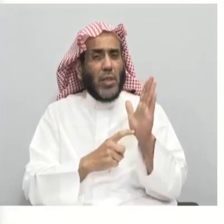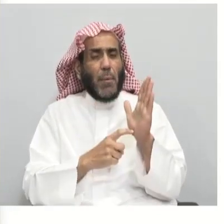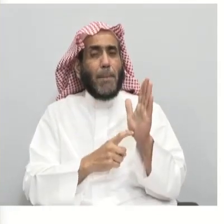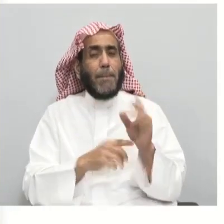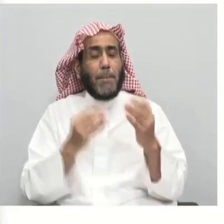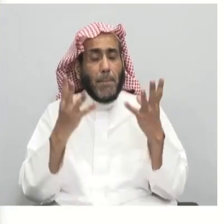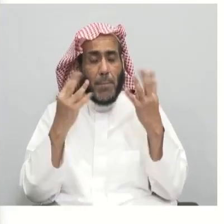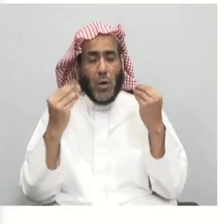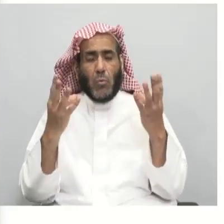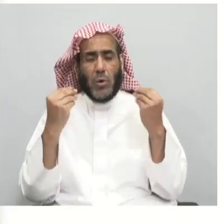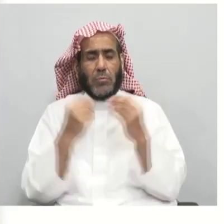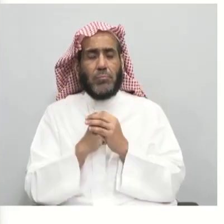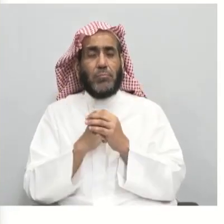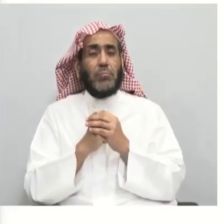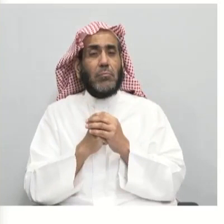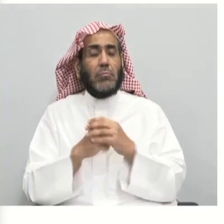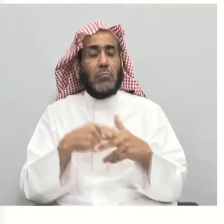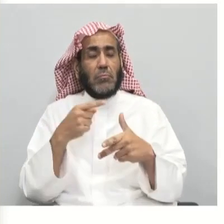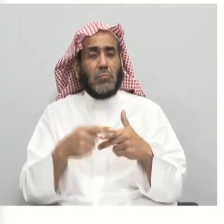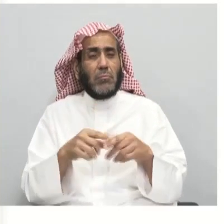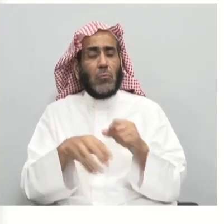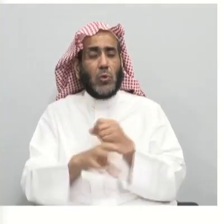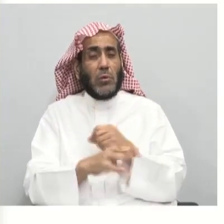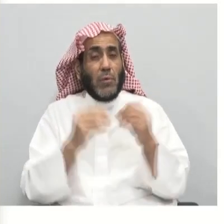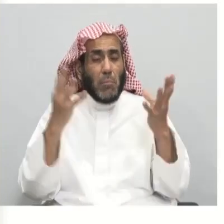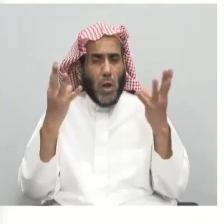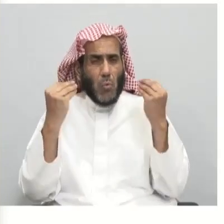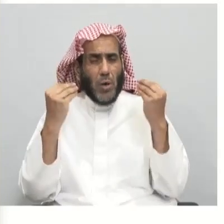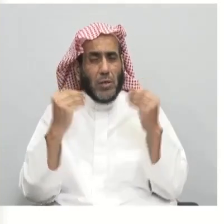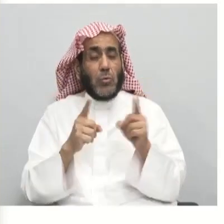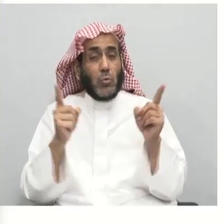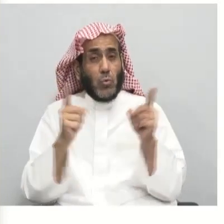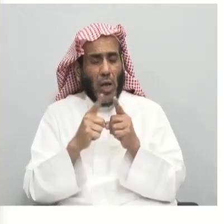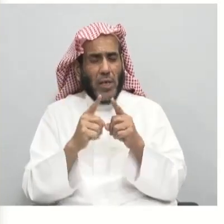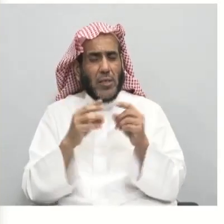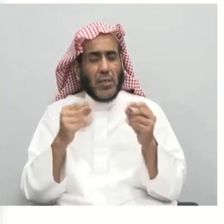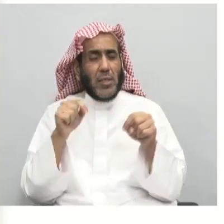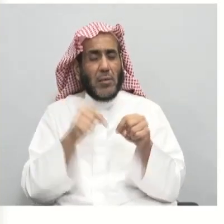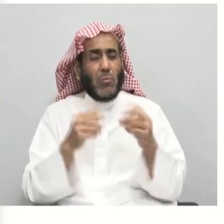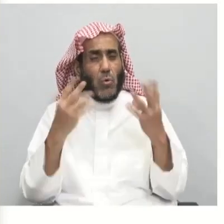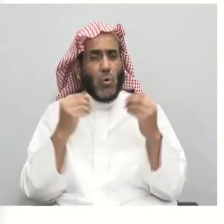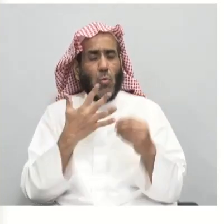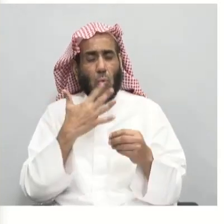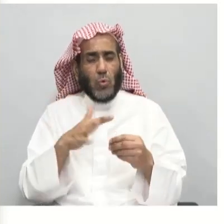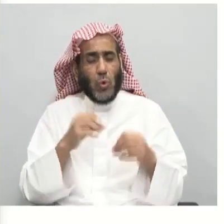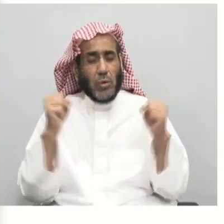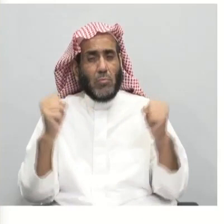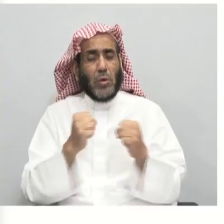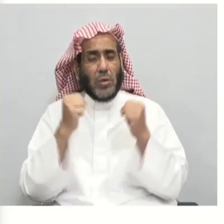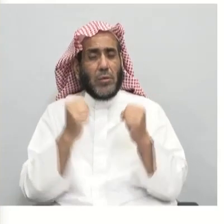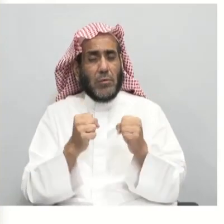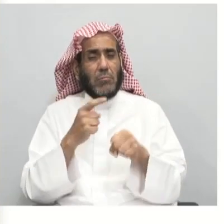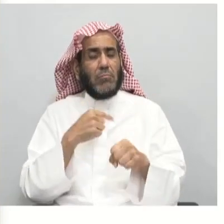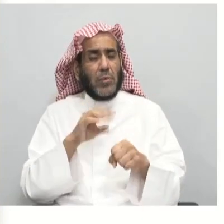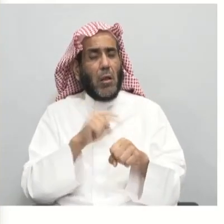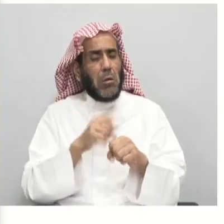المعلومات وكذلك تصنف المعلومات تلخص هذه المعلومات وسهوله مراجعتها عند